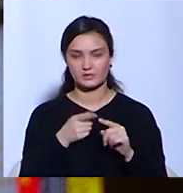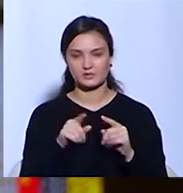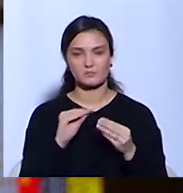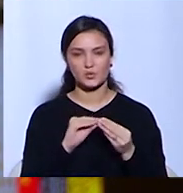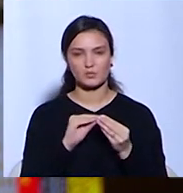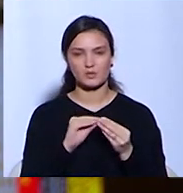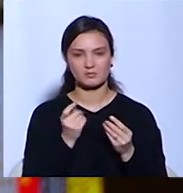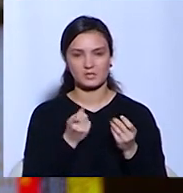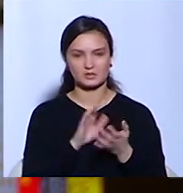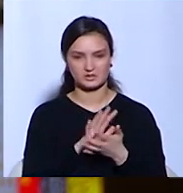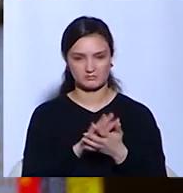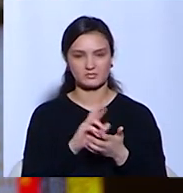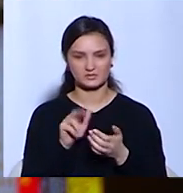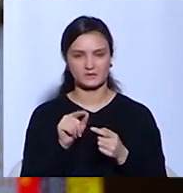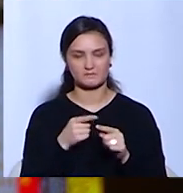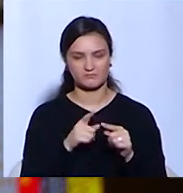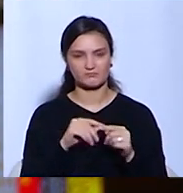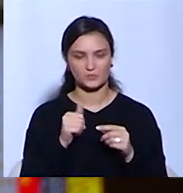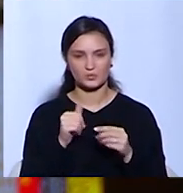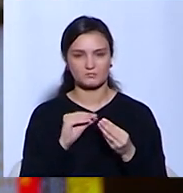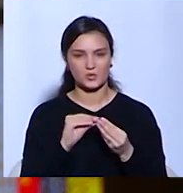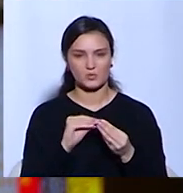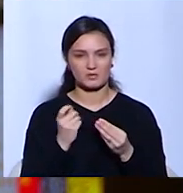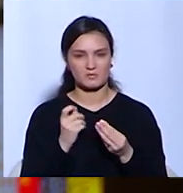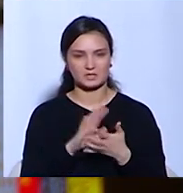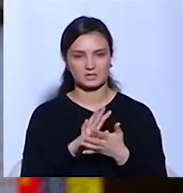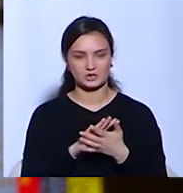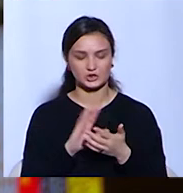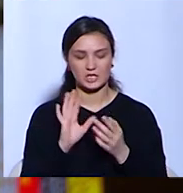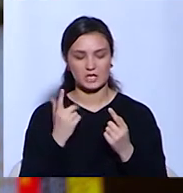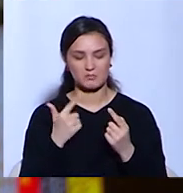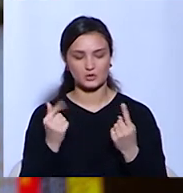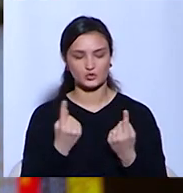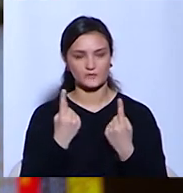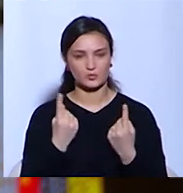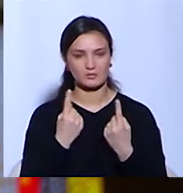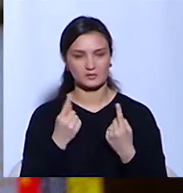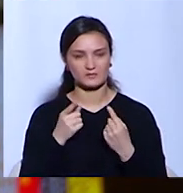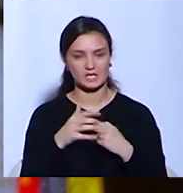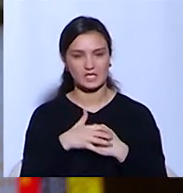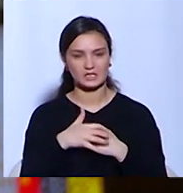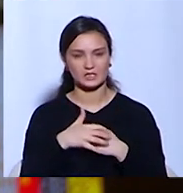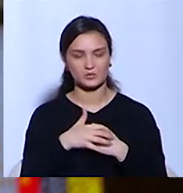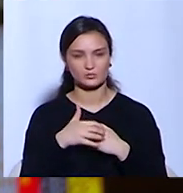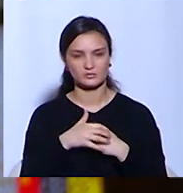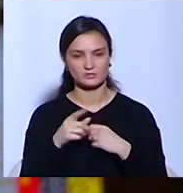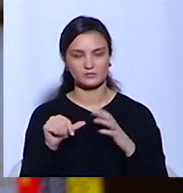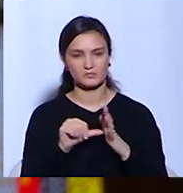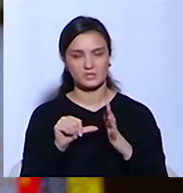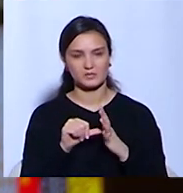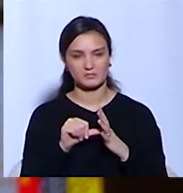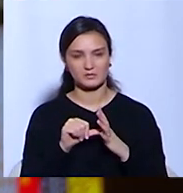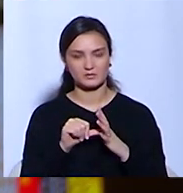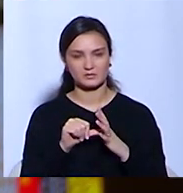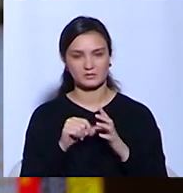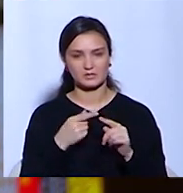მეგობარი ბაქტერიები მართლაც მეგობრად გვექცევა და არა მარტო ჩვეულებრივ ალერგიული სტატუსისთვის გვეხმარება, რომ